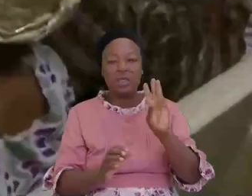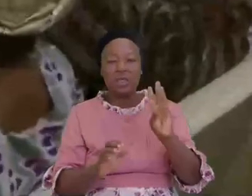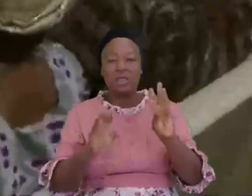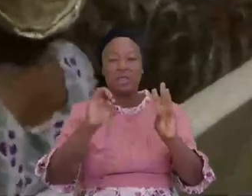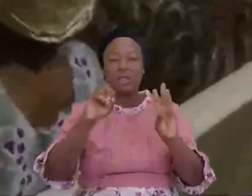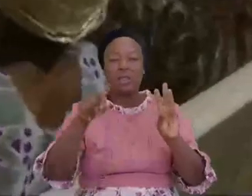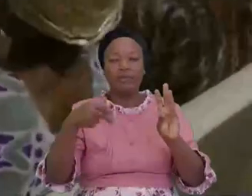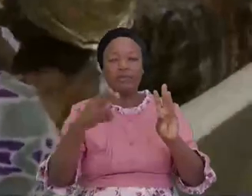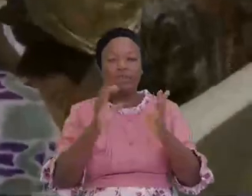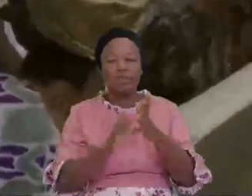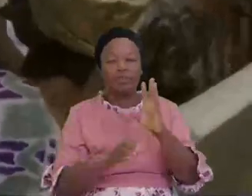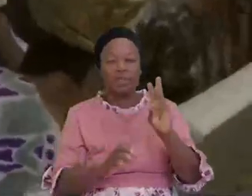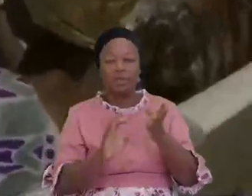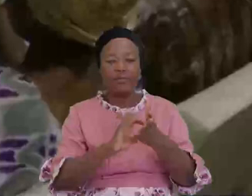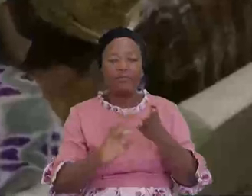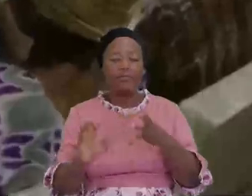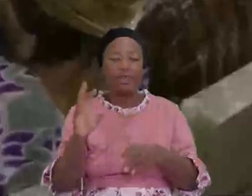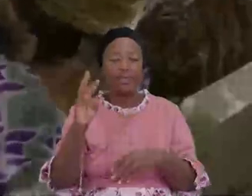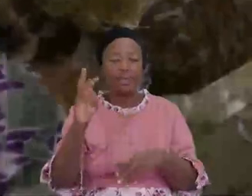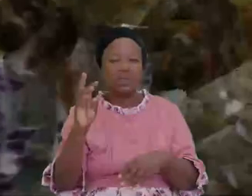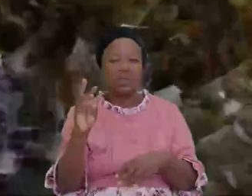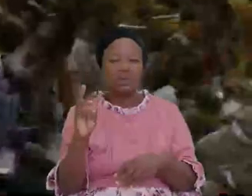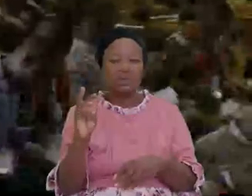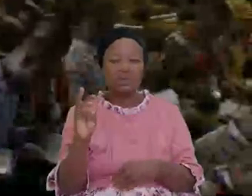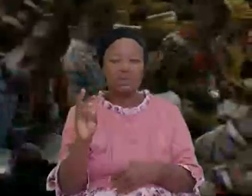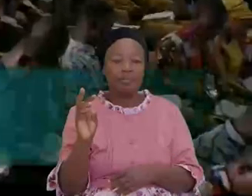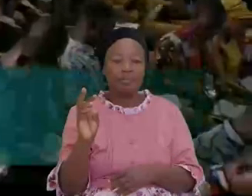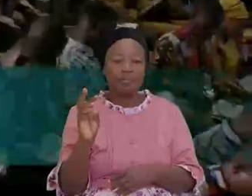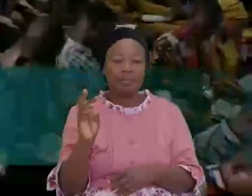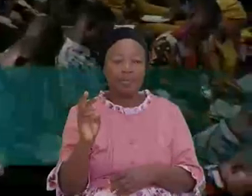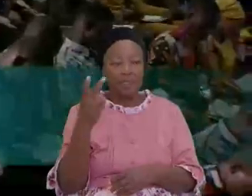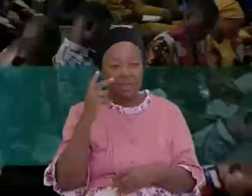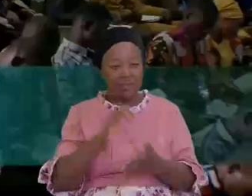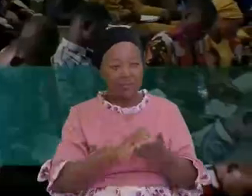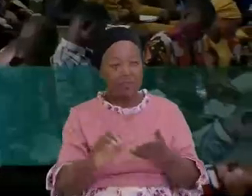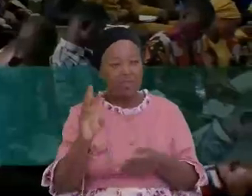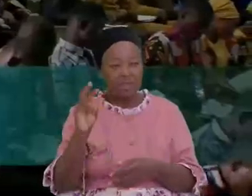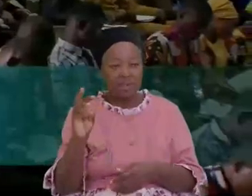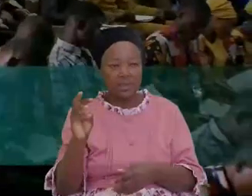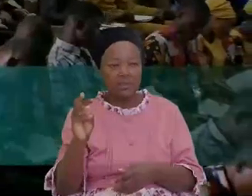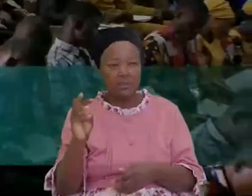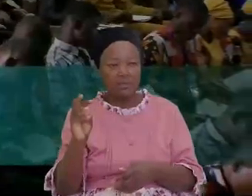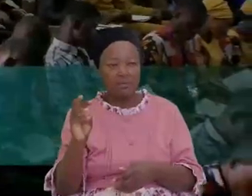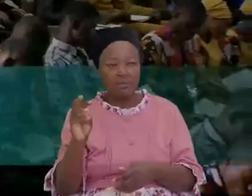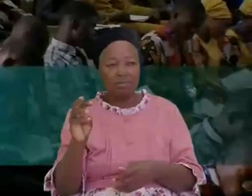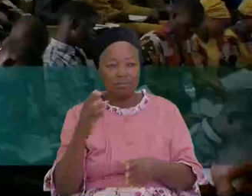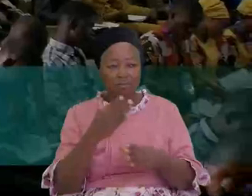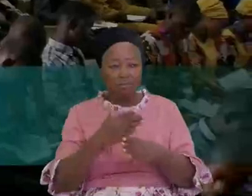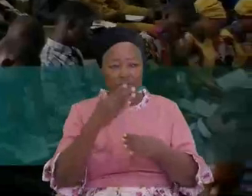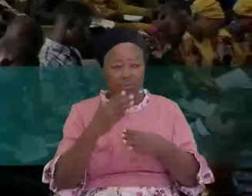En Éphésiens 6, verset 16. Voyons le verset 16.